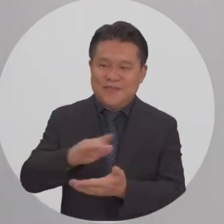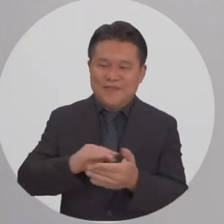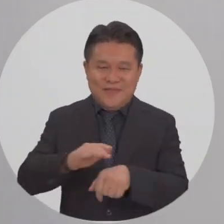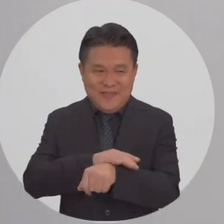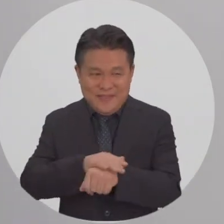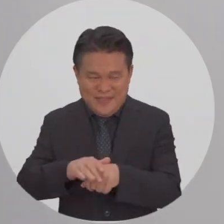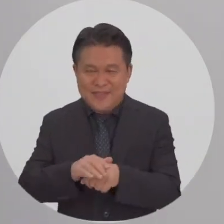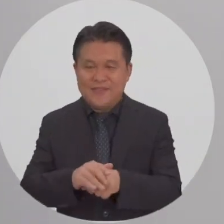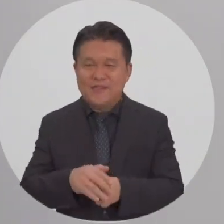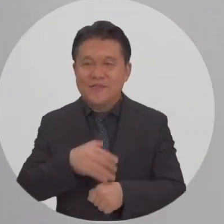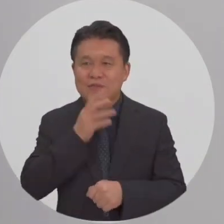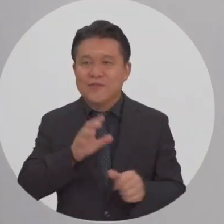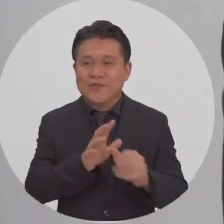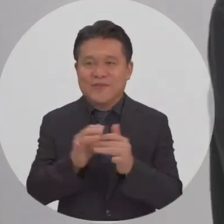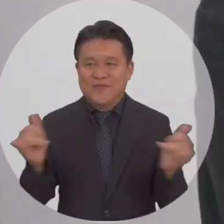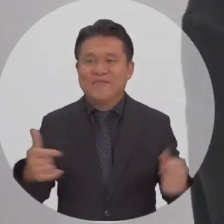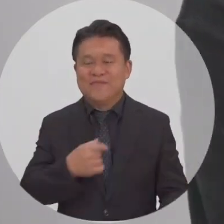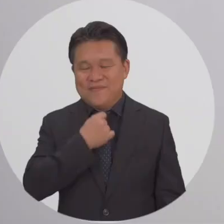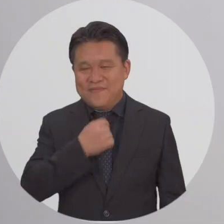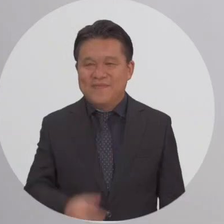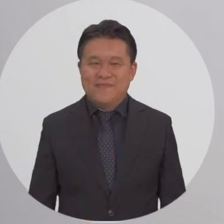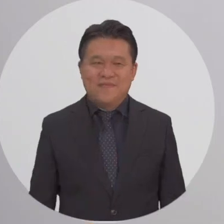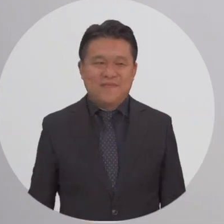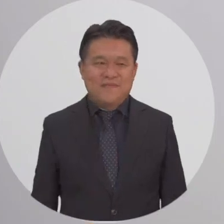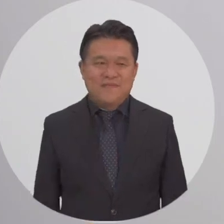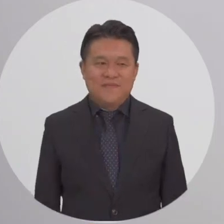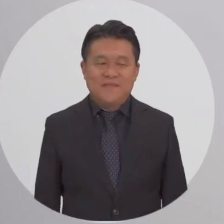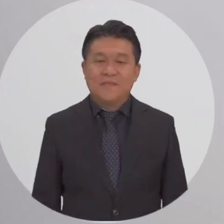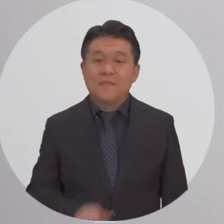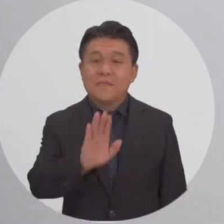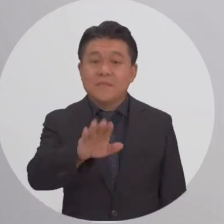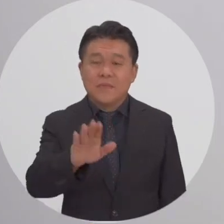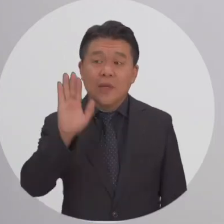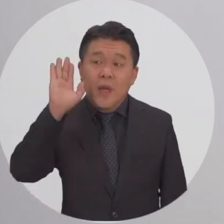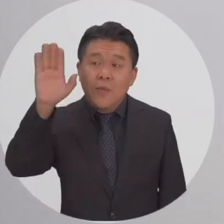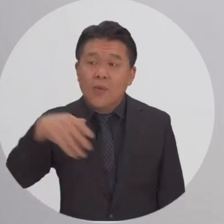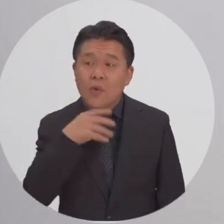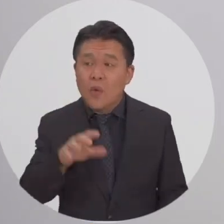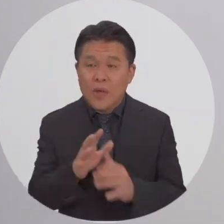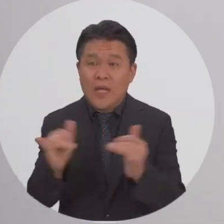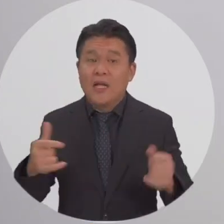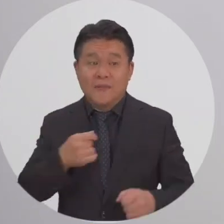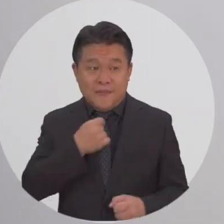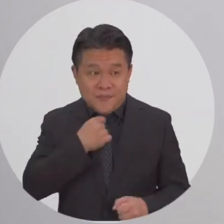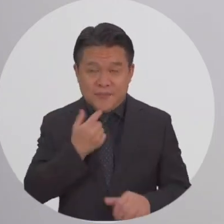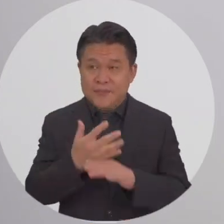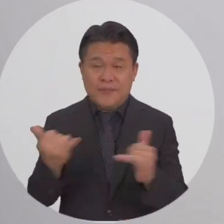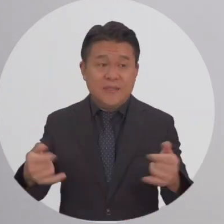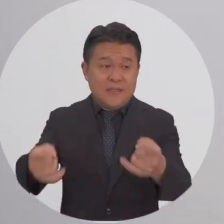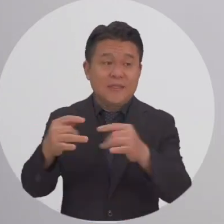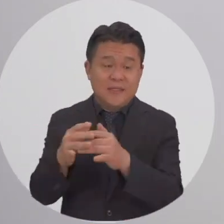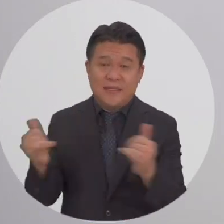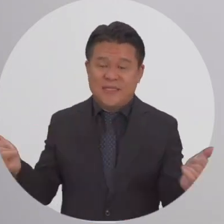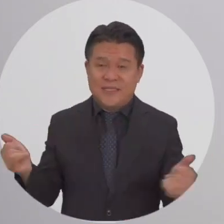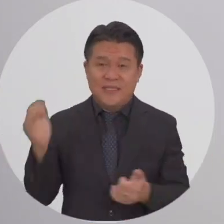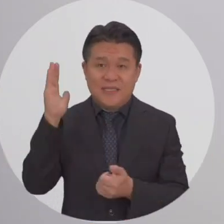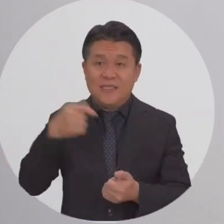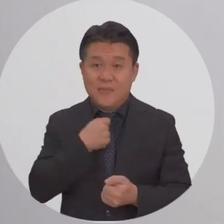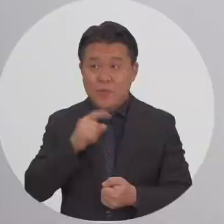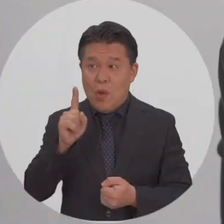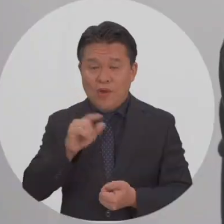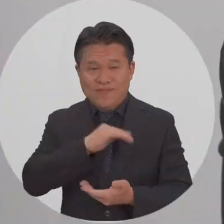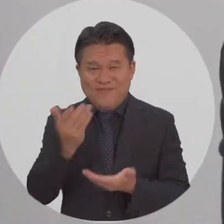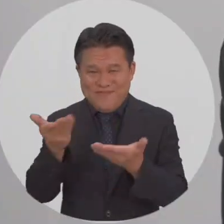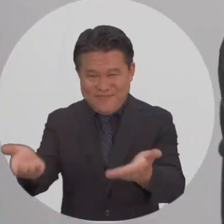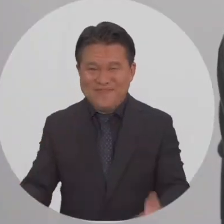어울리는 요양보호사가 되고 싶습니다. 요양보호사가 되고 싶어하는 다른 참여자분들께 하고 싶은 말씀 좀